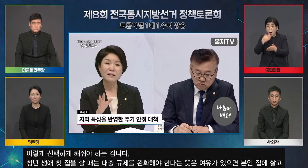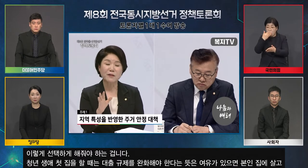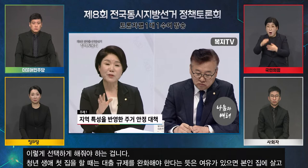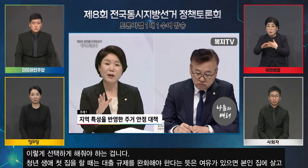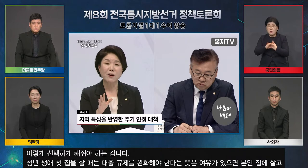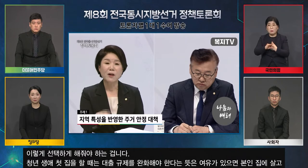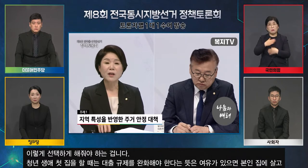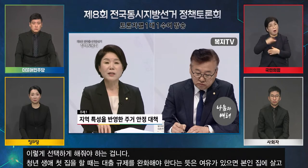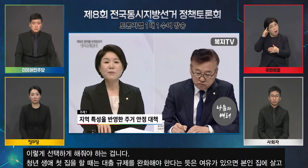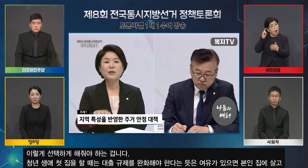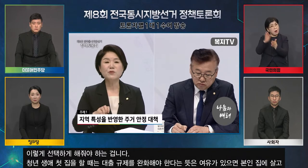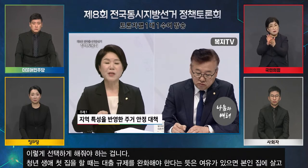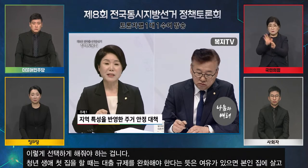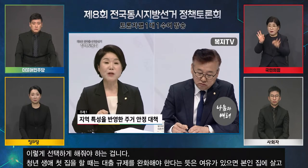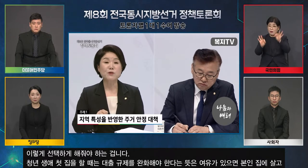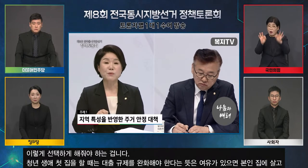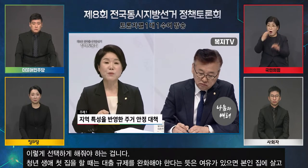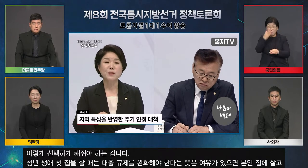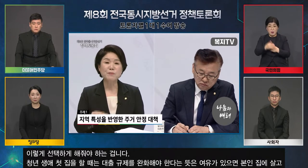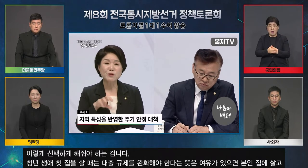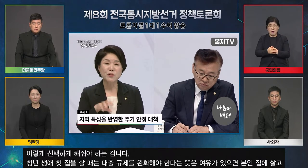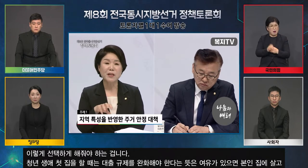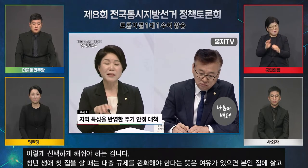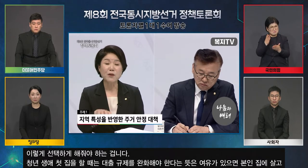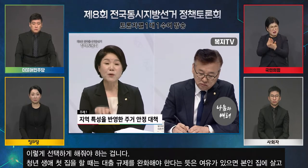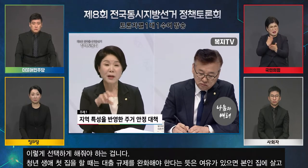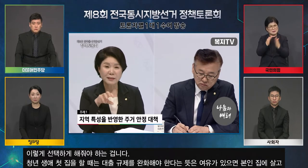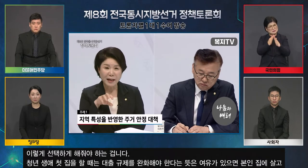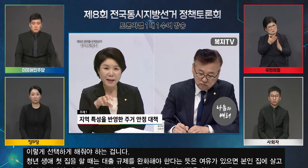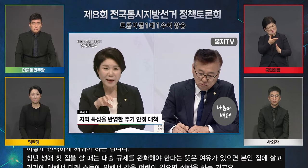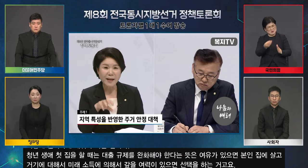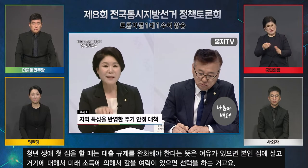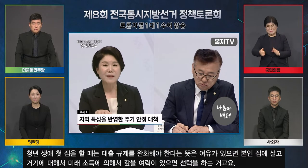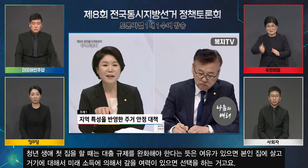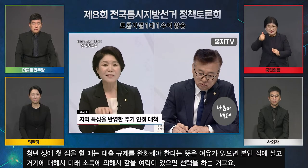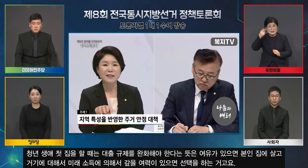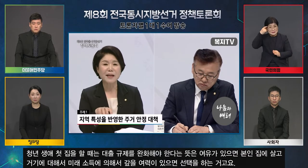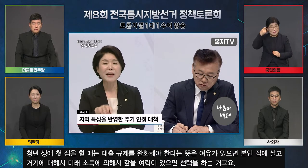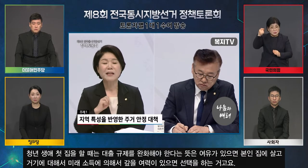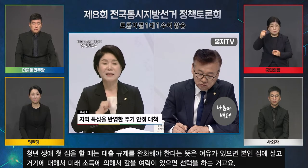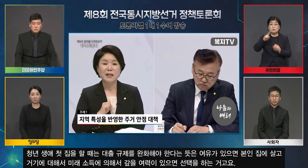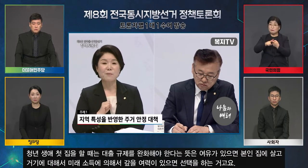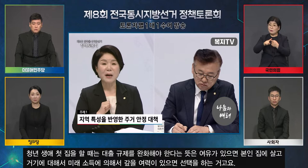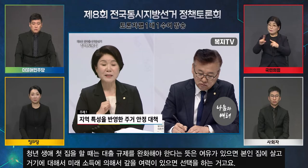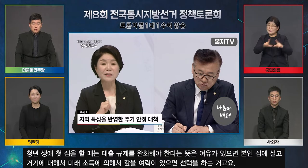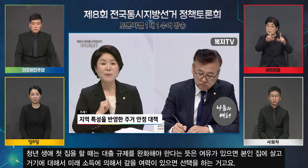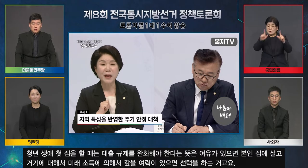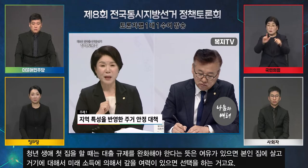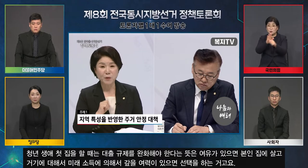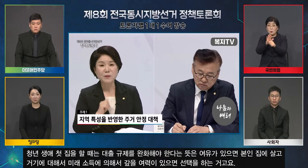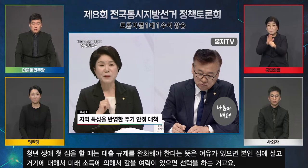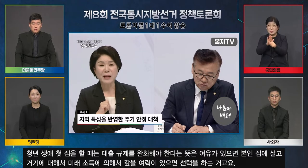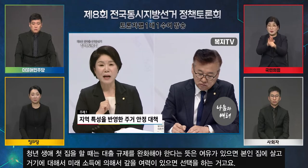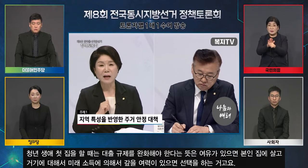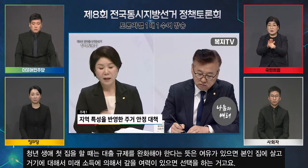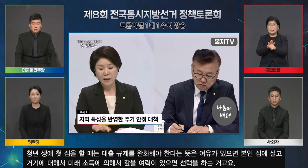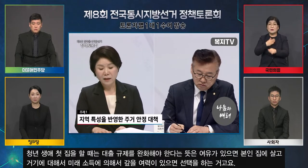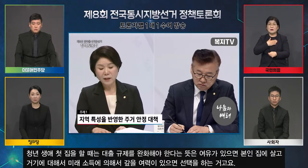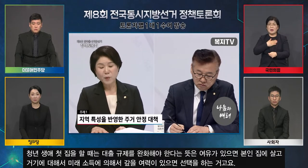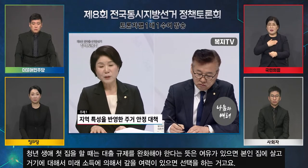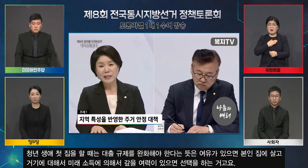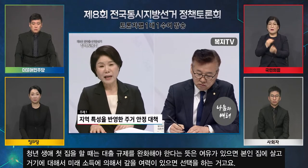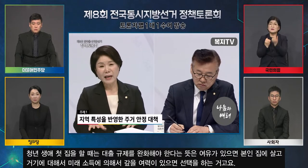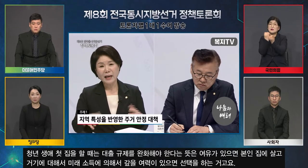선택을 하는 거고요. 임대주택에 살고 싶으면 임대주택에 살게 해야 된다는 게 제 말씀의 요지입니다.